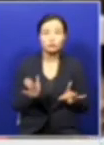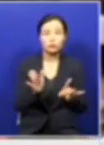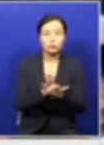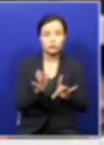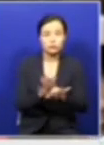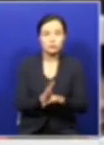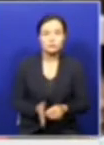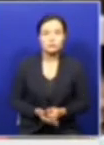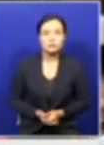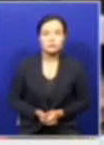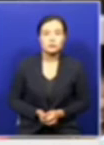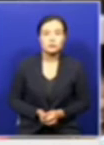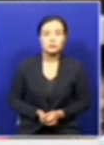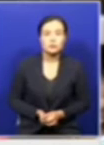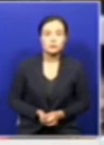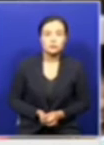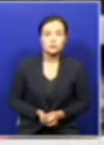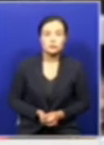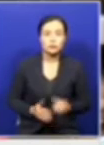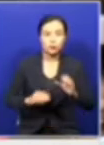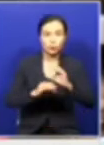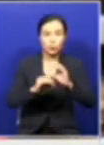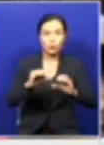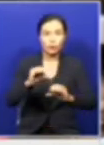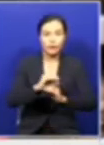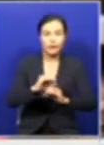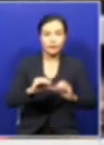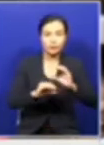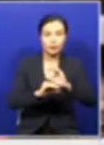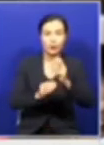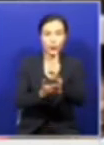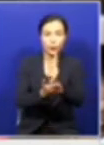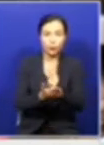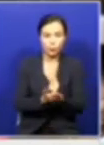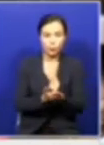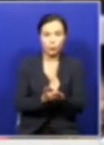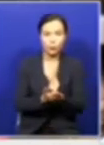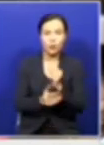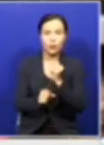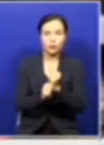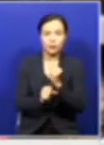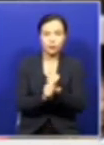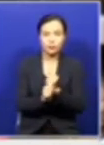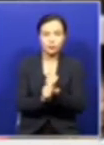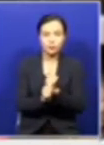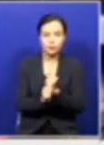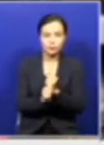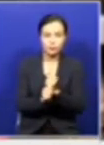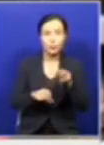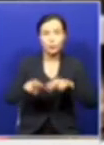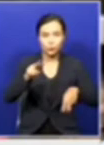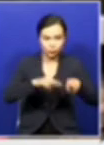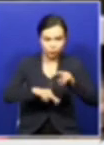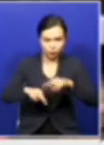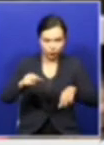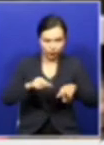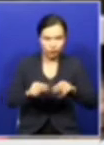ก็คือเรื่องของโครงการที่จะกู้เงินไปเพื่อที่จะได้นะครับดูแลเรื่องของ